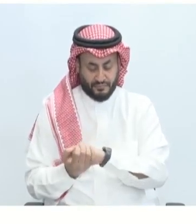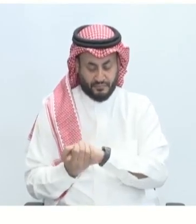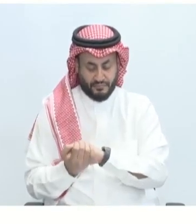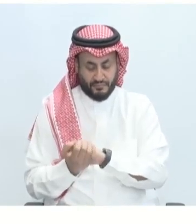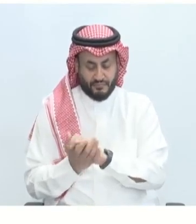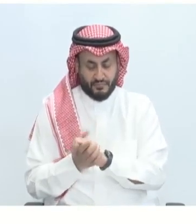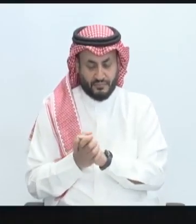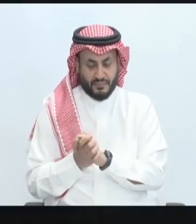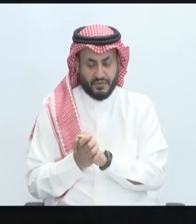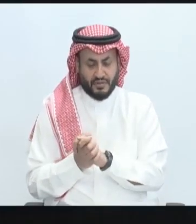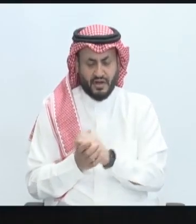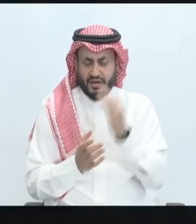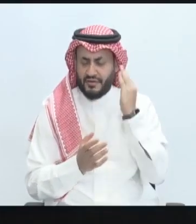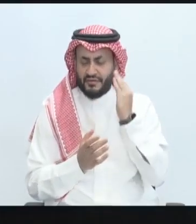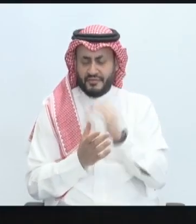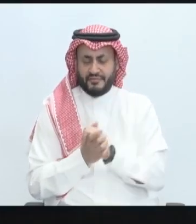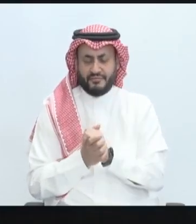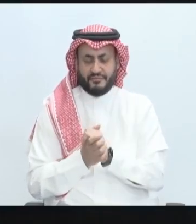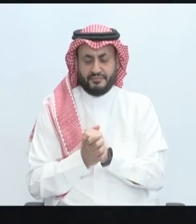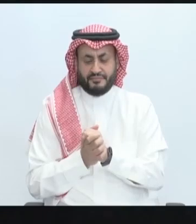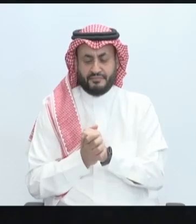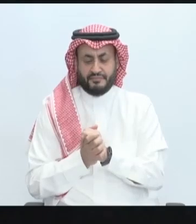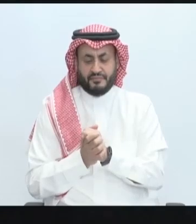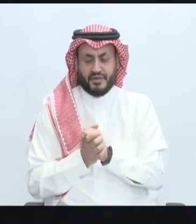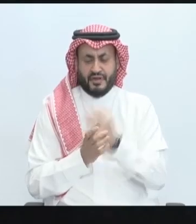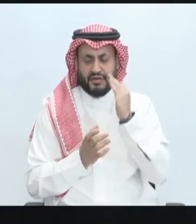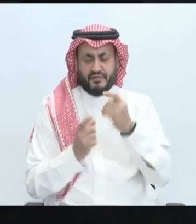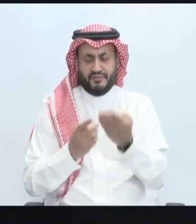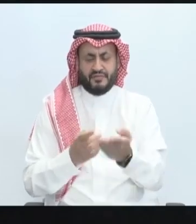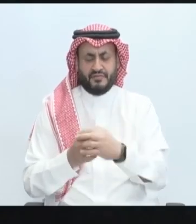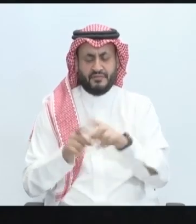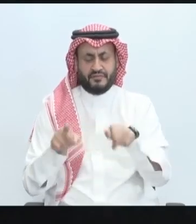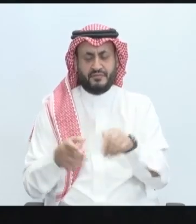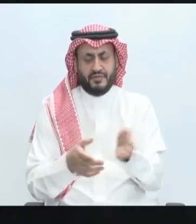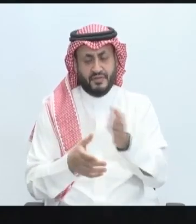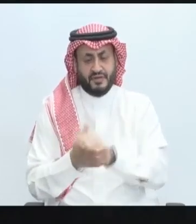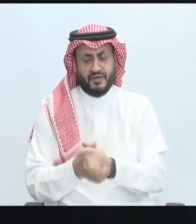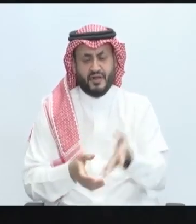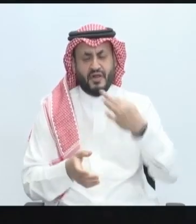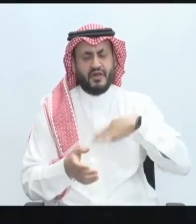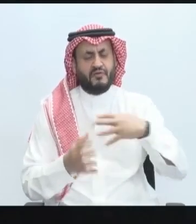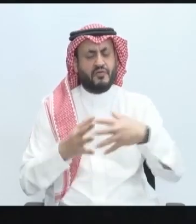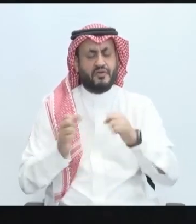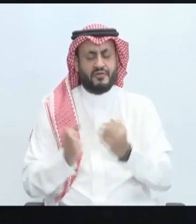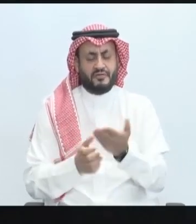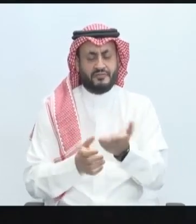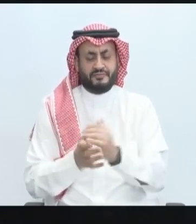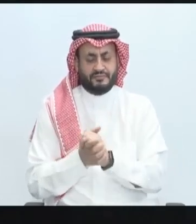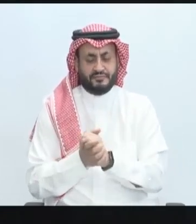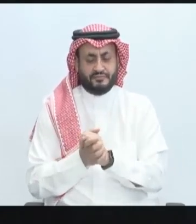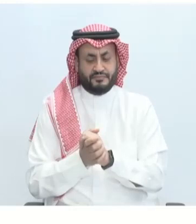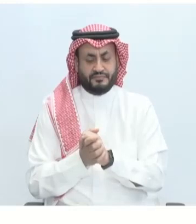ادعوكم للانصات لهذه الايات حتى بعد ذلك ناخذ معنا هذه الايات